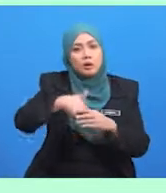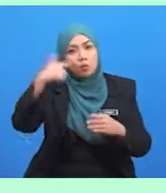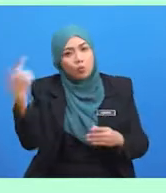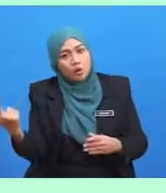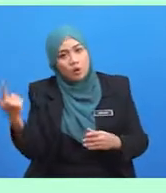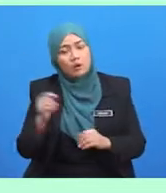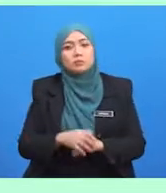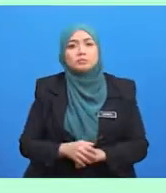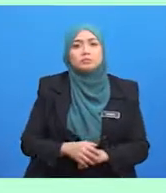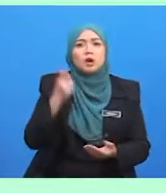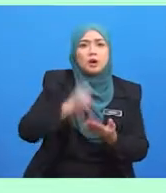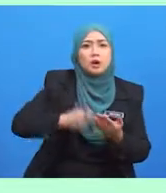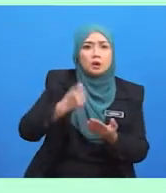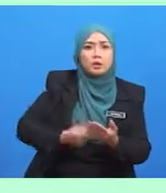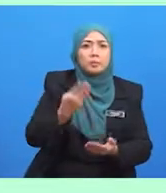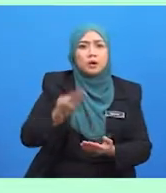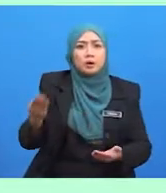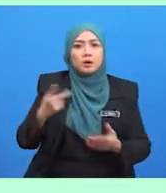keluaran tempatan menjadi lebih murah.